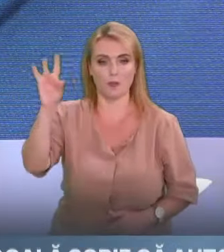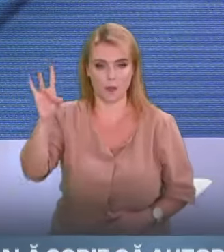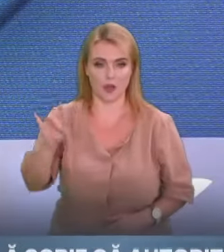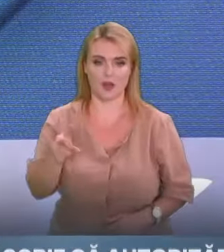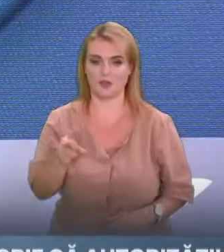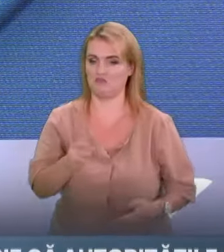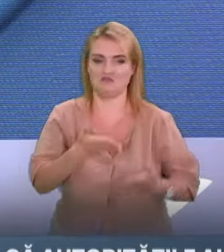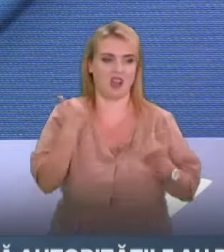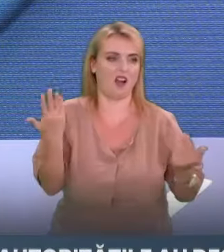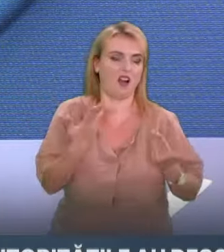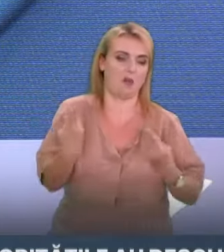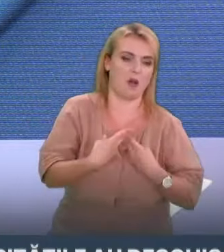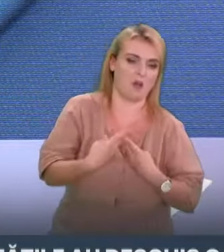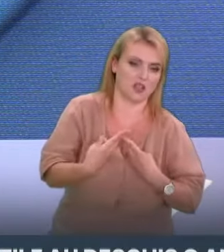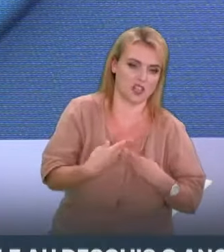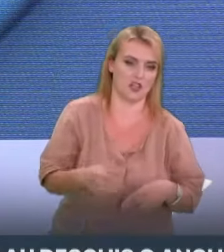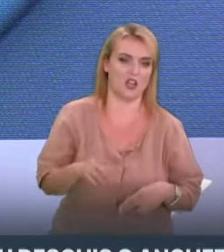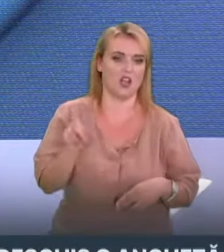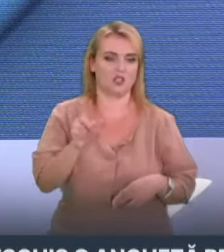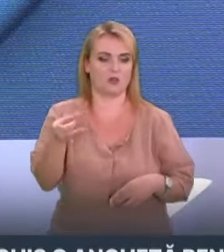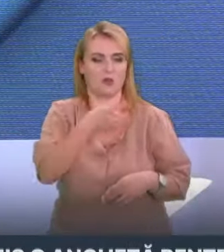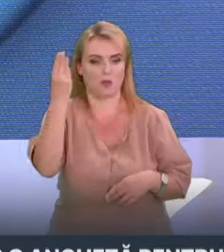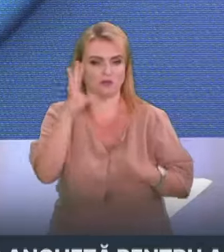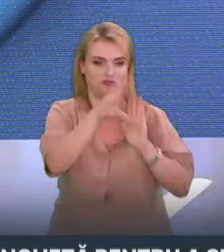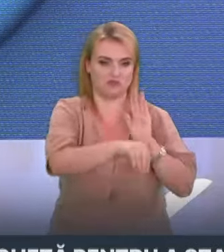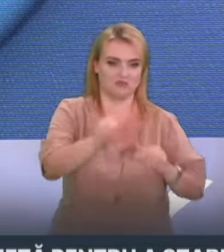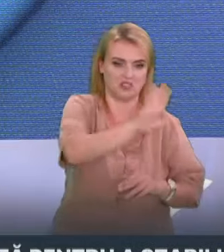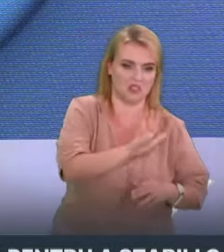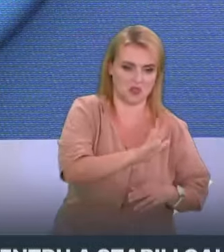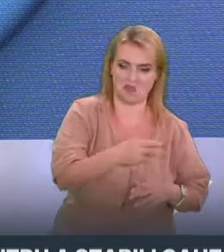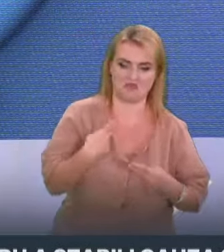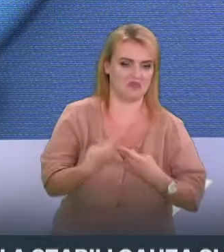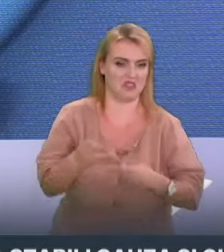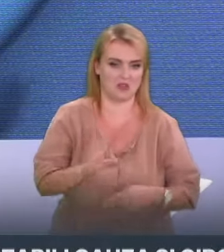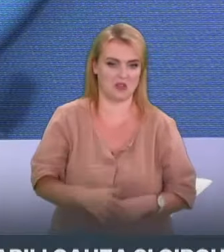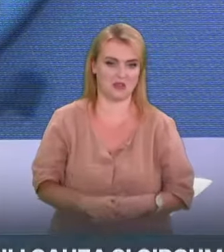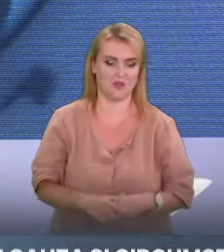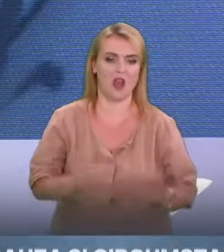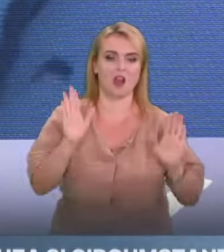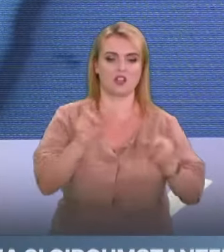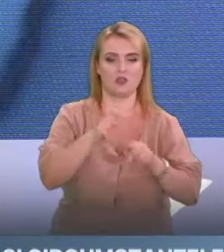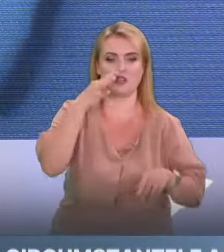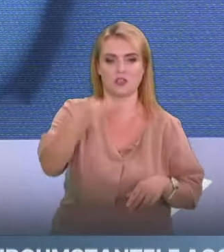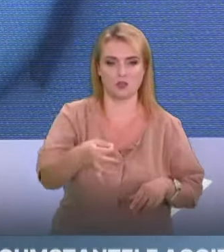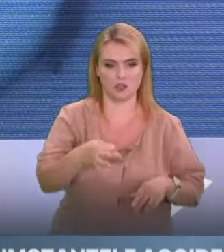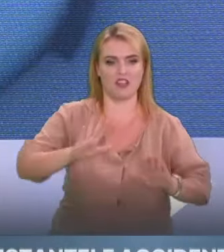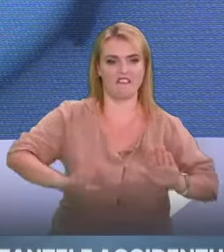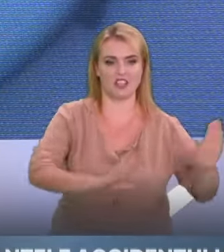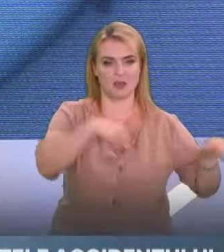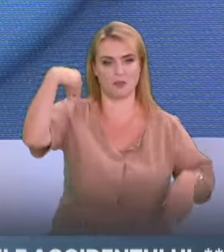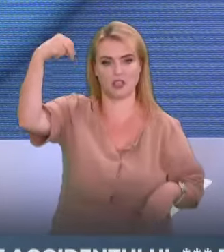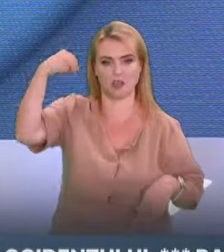Regiunea transnistreană nu reprezintă un obstacol în calea aderării Republicii Moldova la blocul comunitar. Declarația a fost făcută